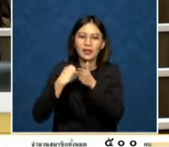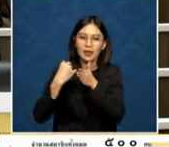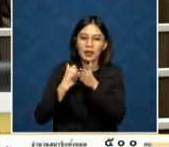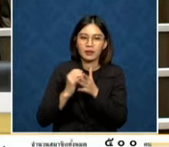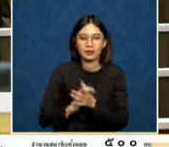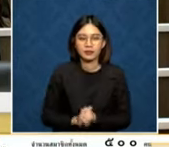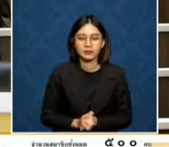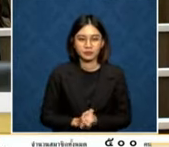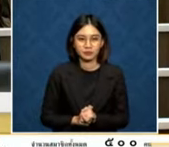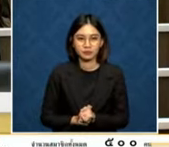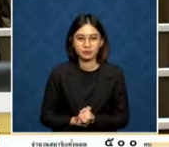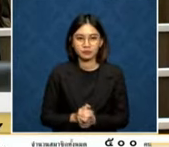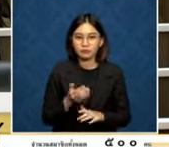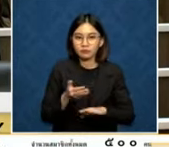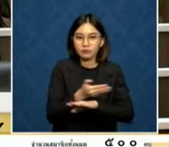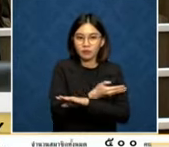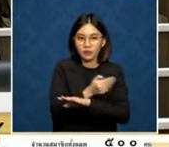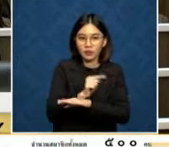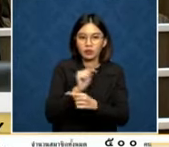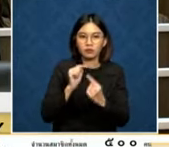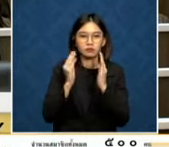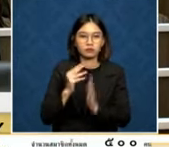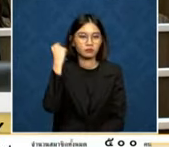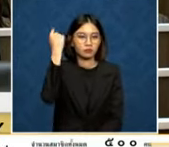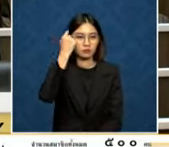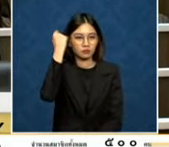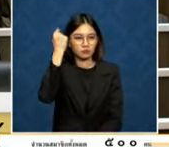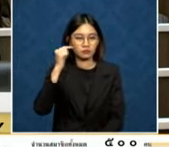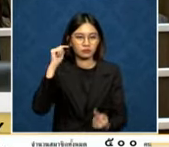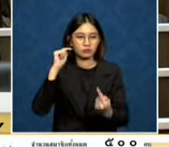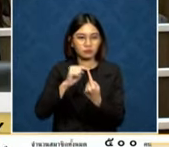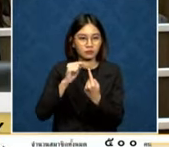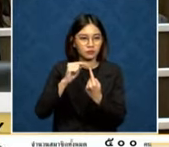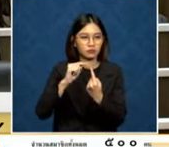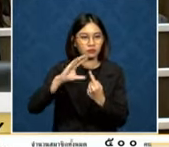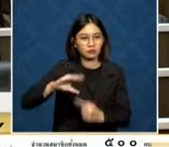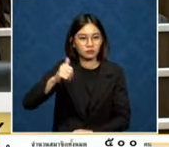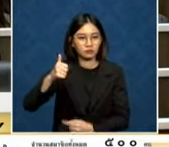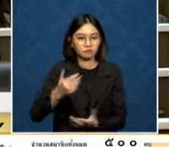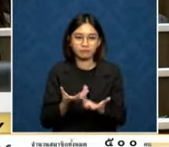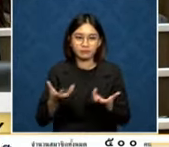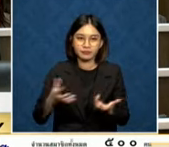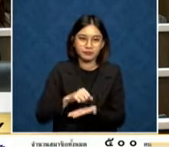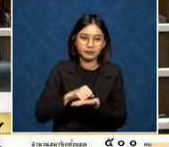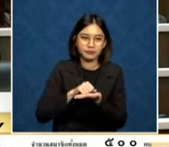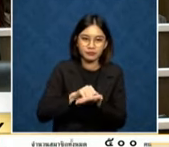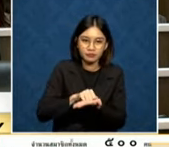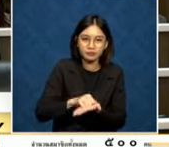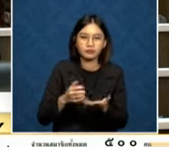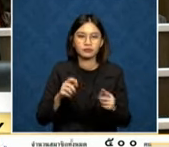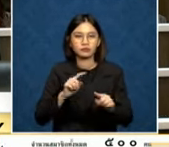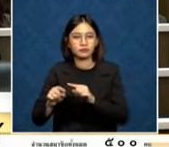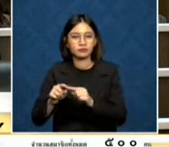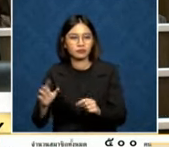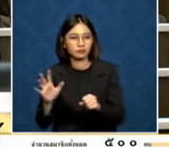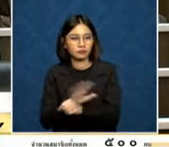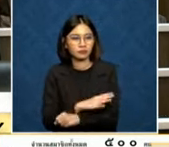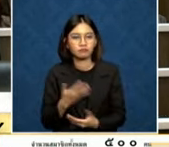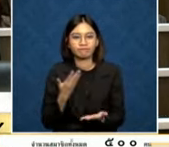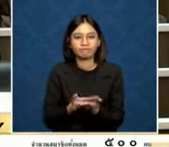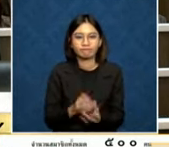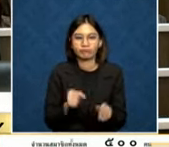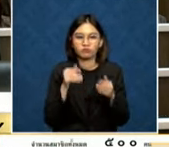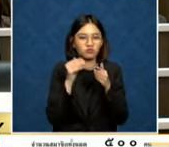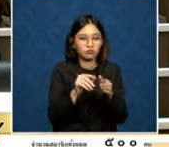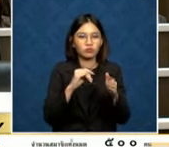ค่ะที่ผ่านมาค่ะการที่นักท่องเที่ยวนะคะเข้ามาในเมืองใหญ่ที่มีสิ่งอำนวยความสะดวกครบค่ะทำให้เงินเข้ามากระจุกอยู่ที่